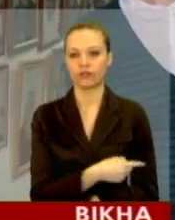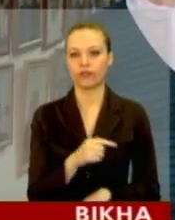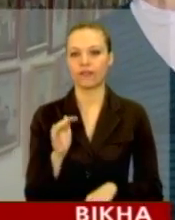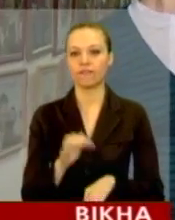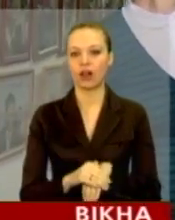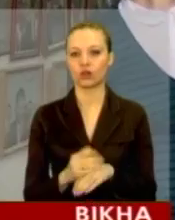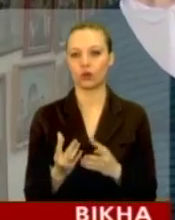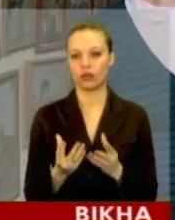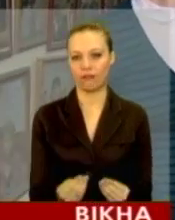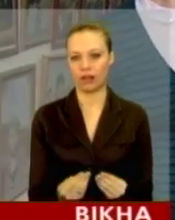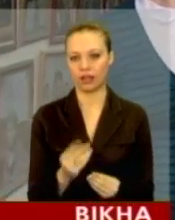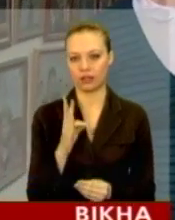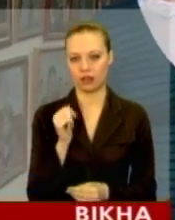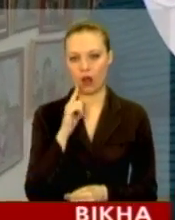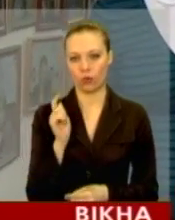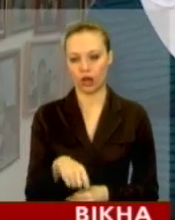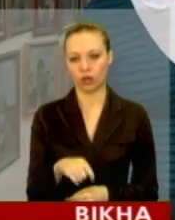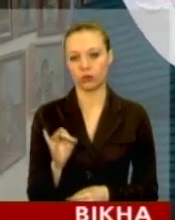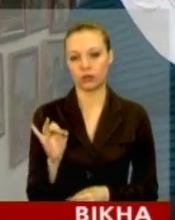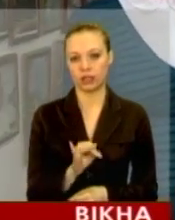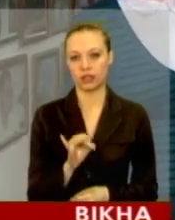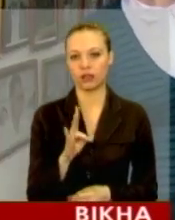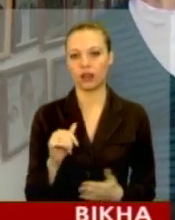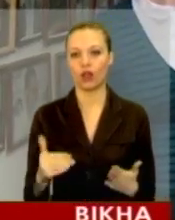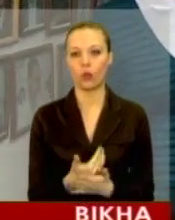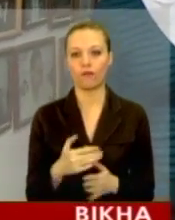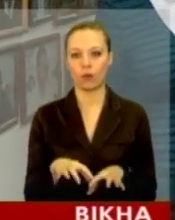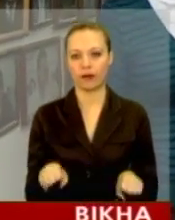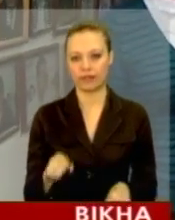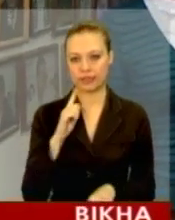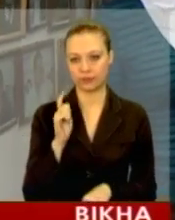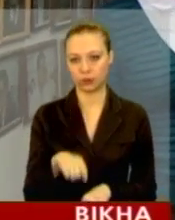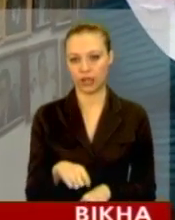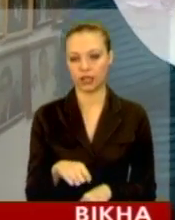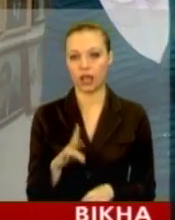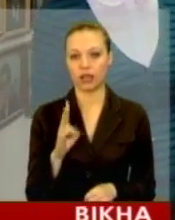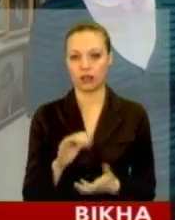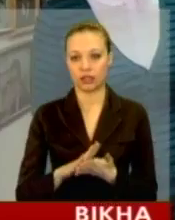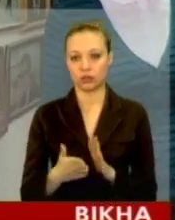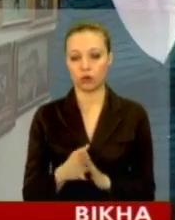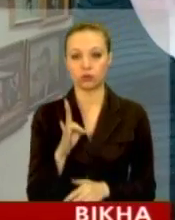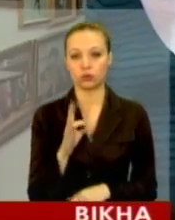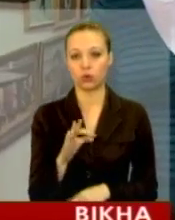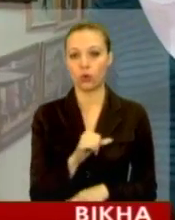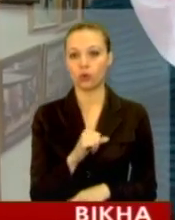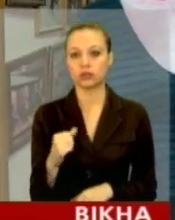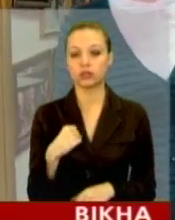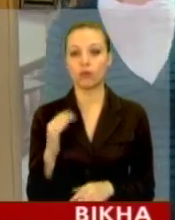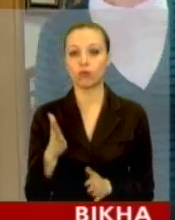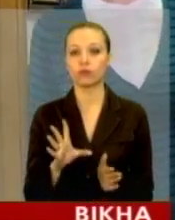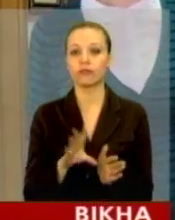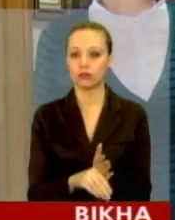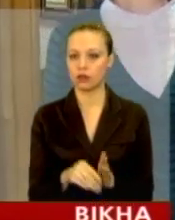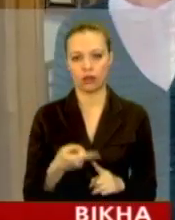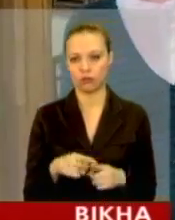фактор давления на Украину и на новое правительство Украины, на ситуацию. Но само будь введение, конечно,